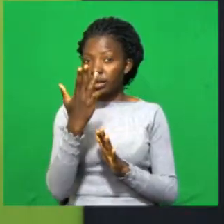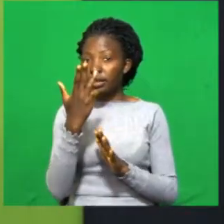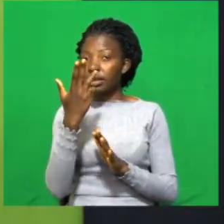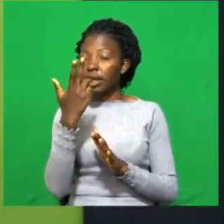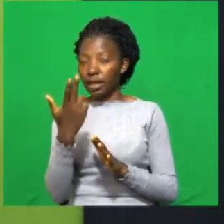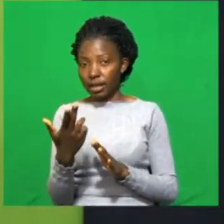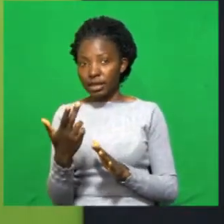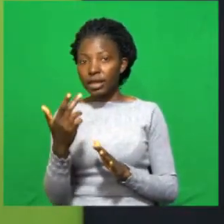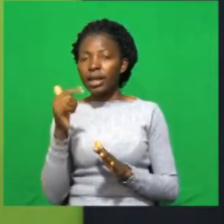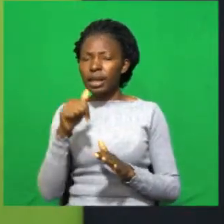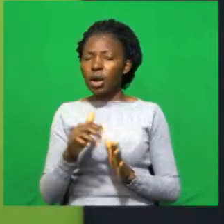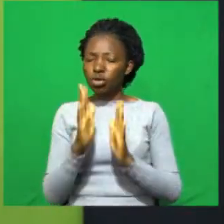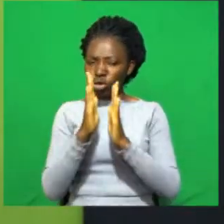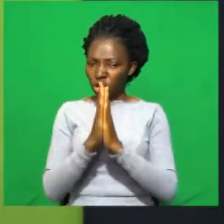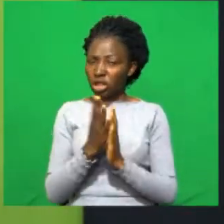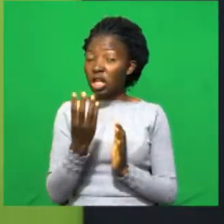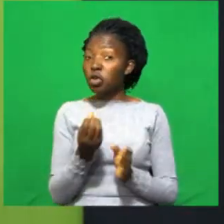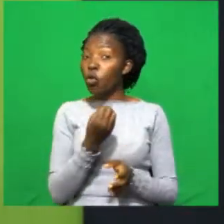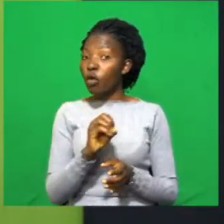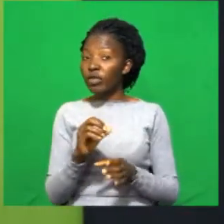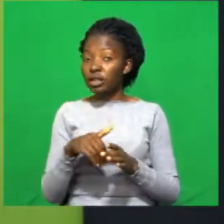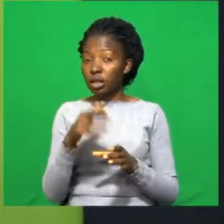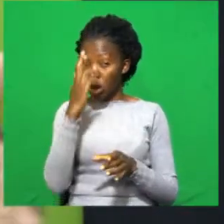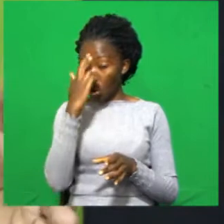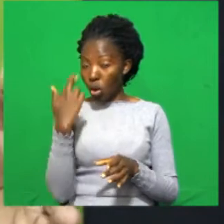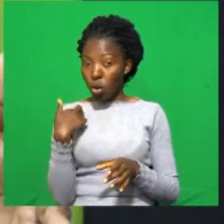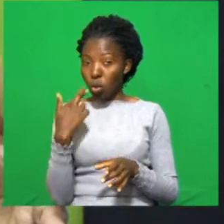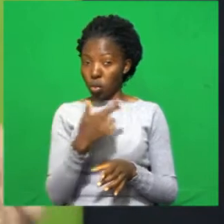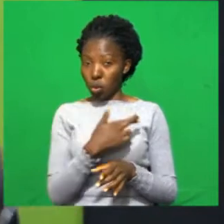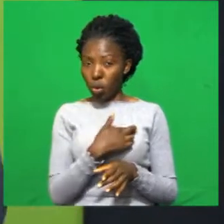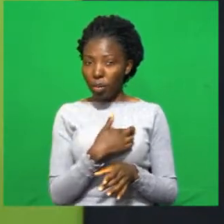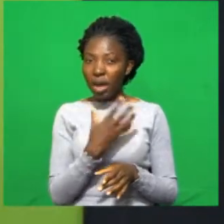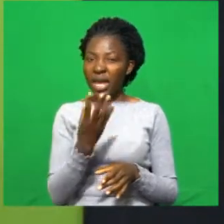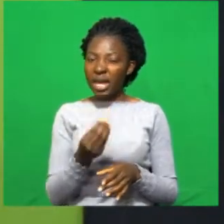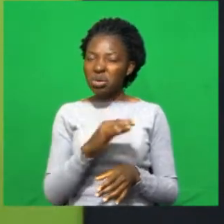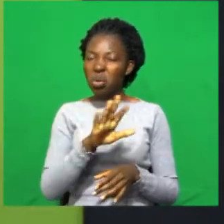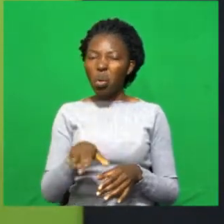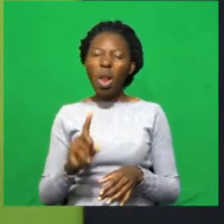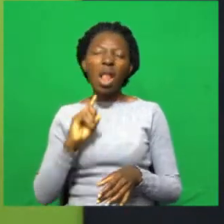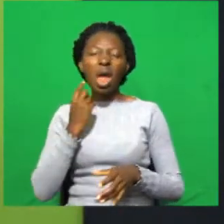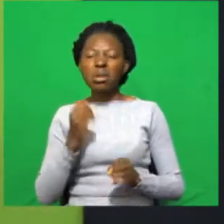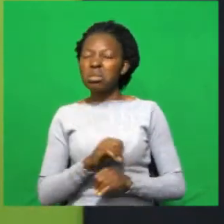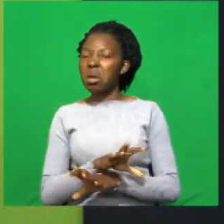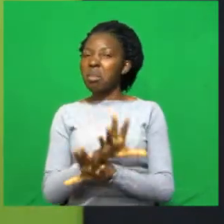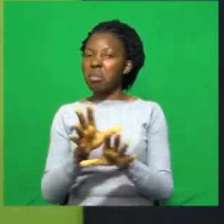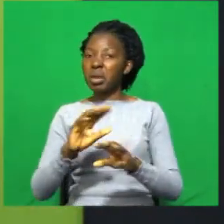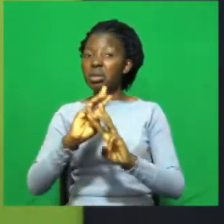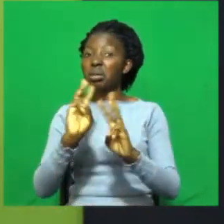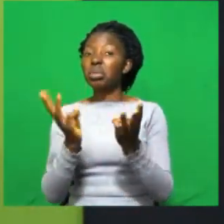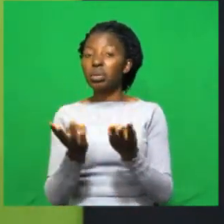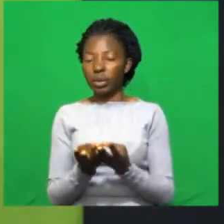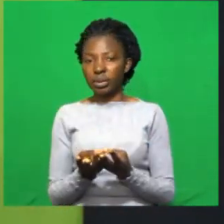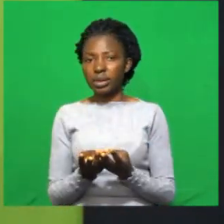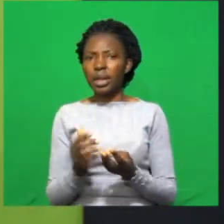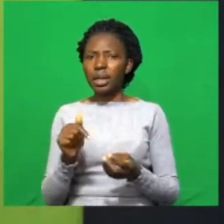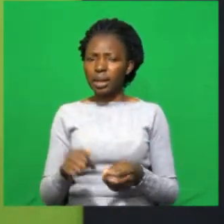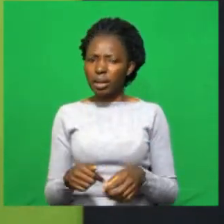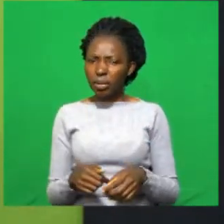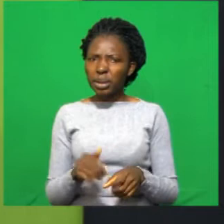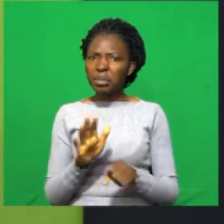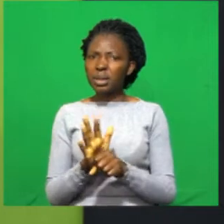ra1798 chechi painge yane muzinda kuRome yakonzera zvese izvi nenhema kuti dzitekeshere. Pane zvakaitika nguva